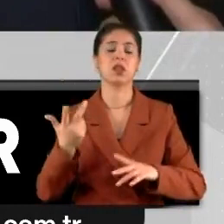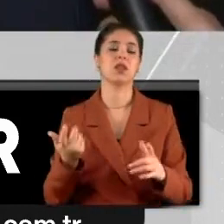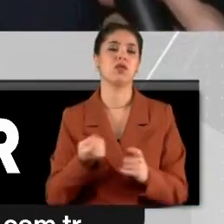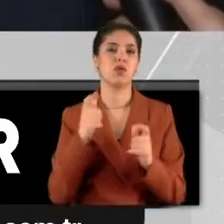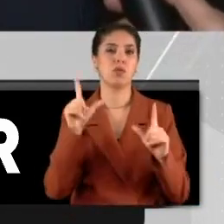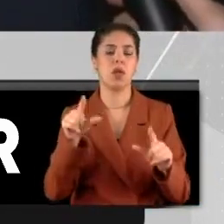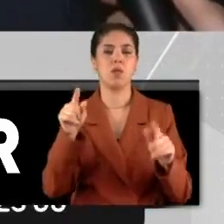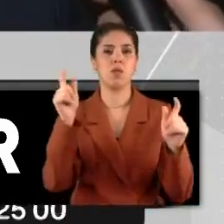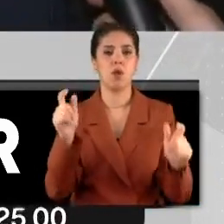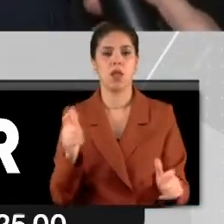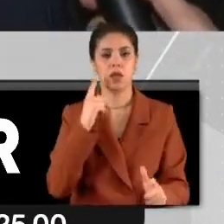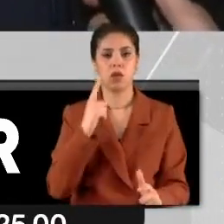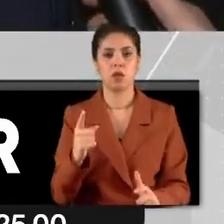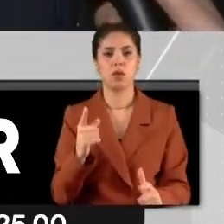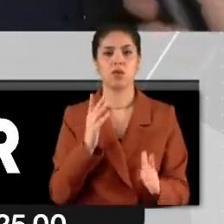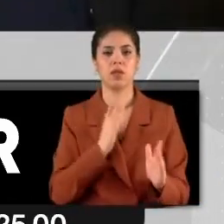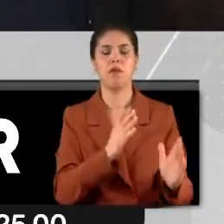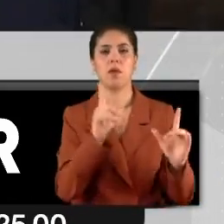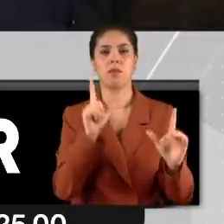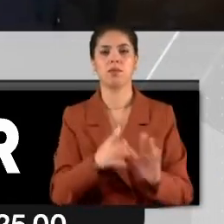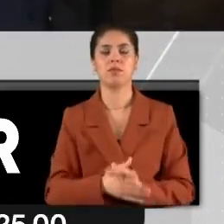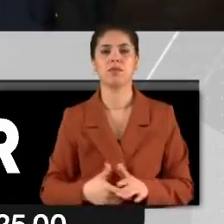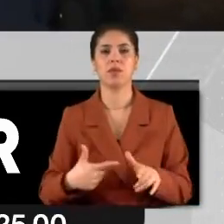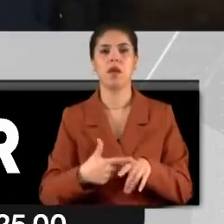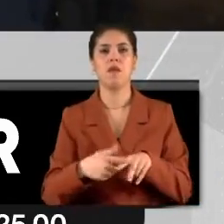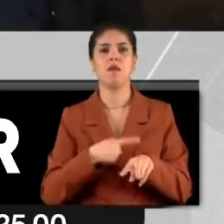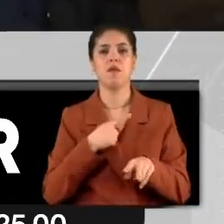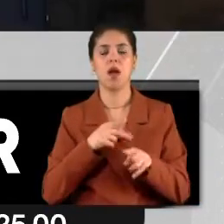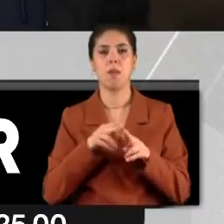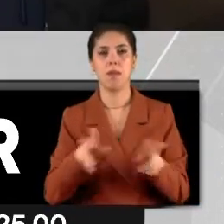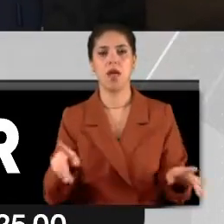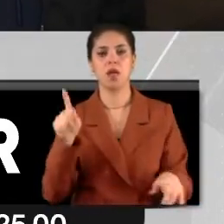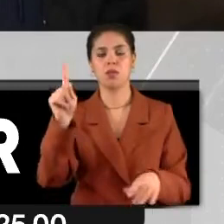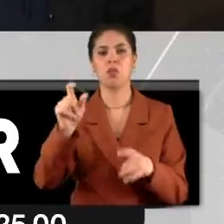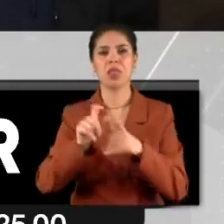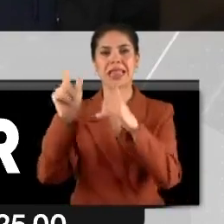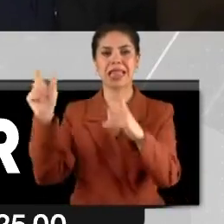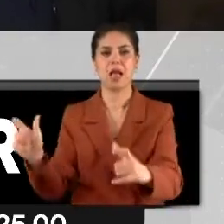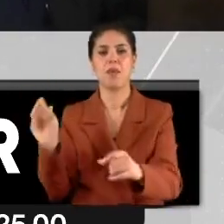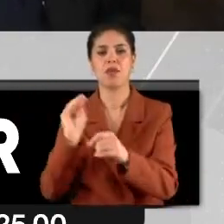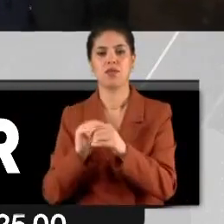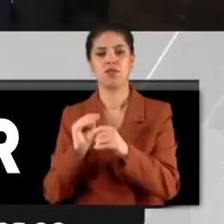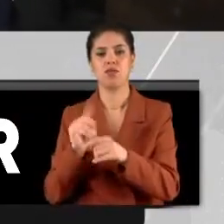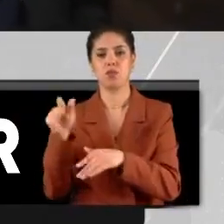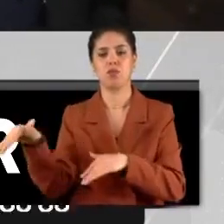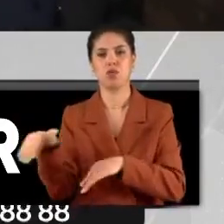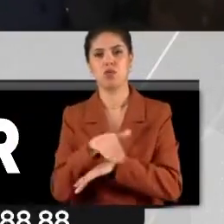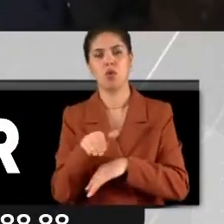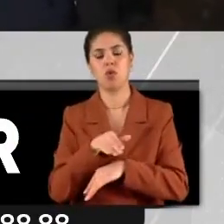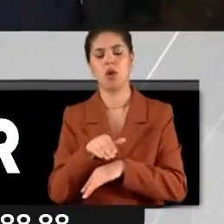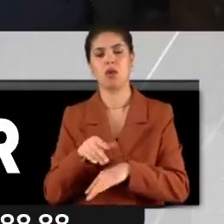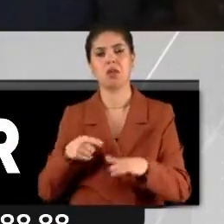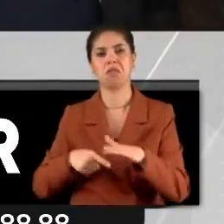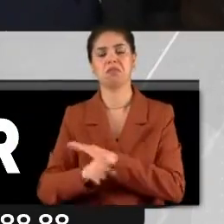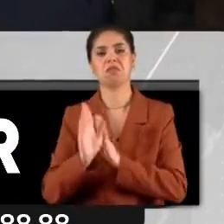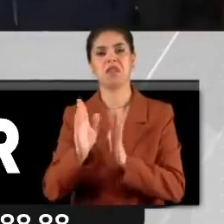lazım buradaki çalışmaların ve devam etmesi lazım. Fay kırığı şu an Samandağ'ın içerisinde bulunduğumuz bu sokaktan geçtiğini